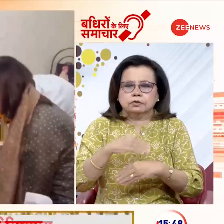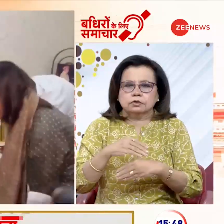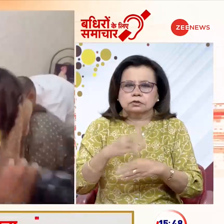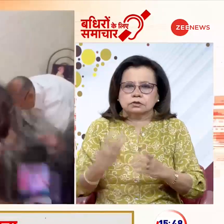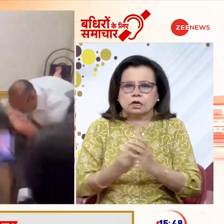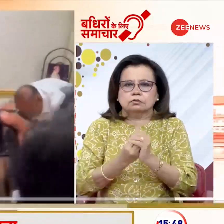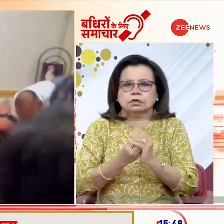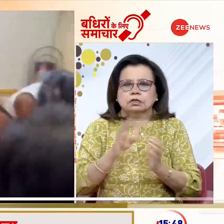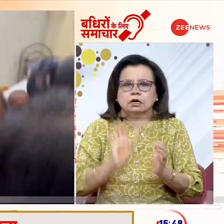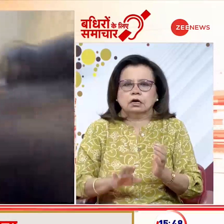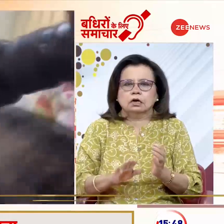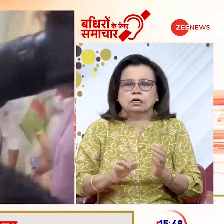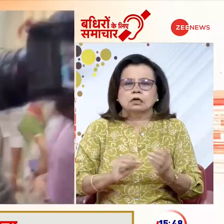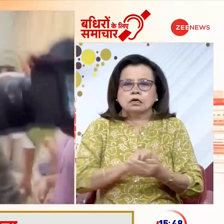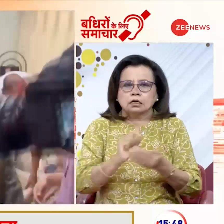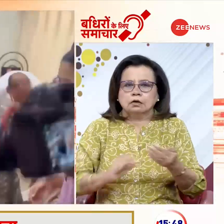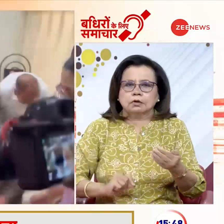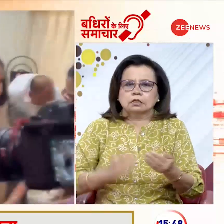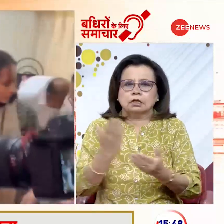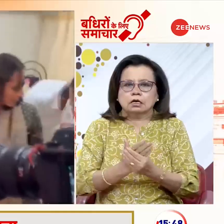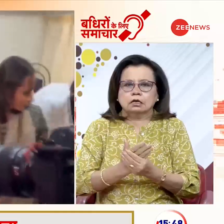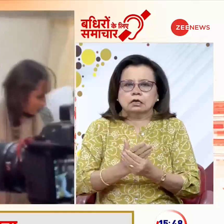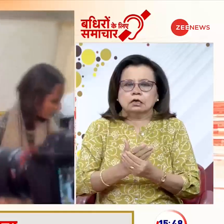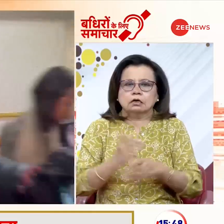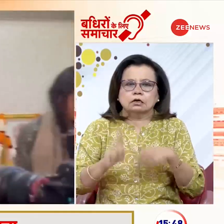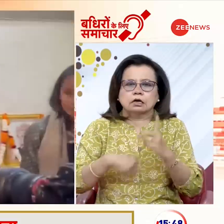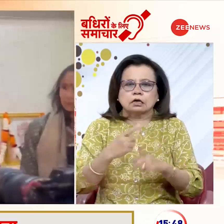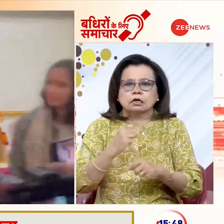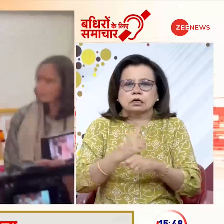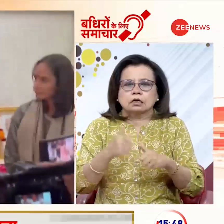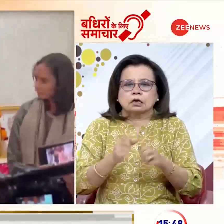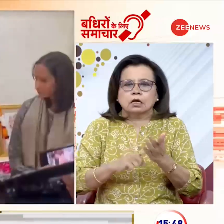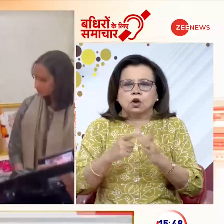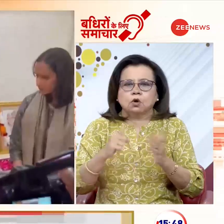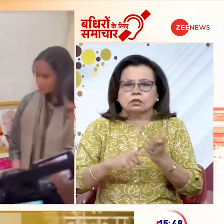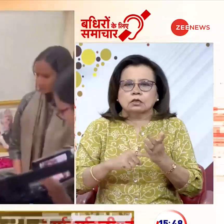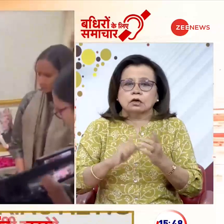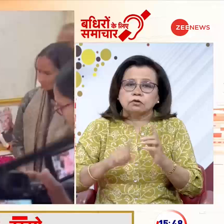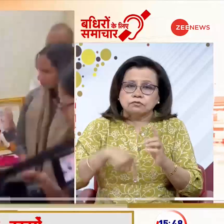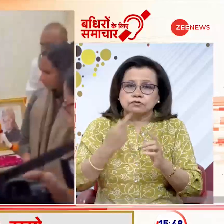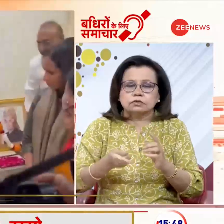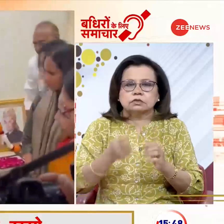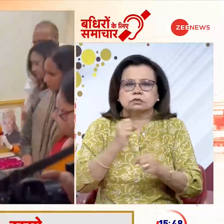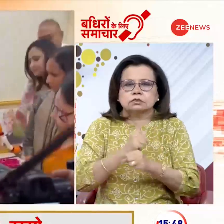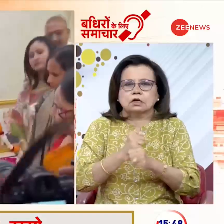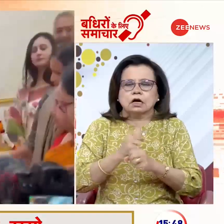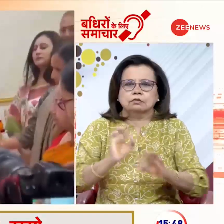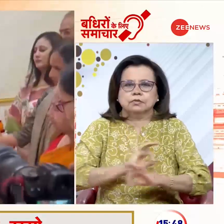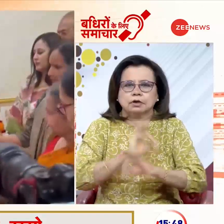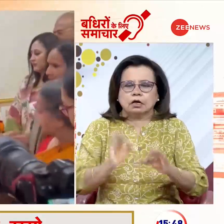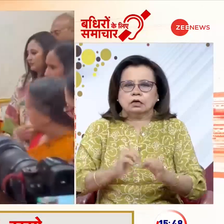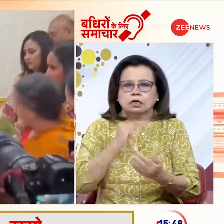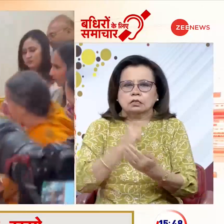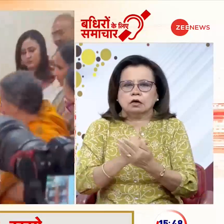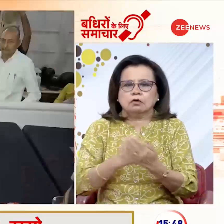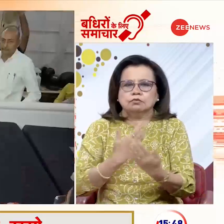भी मौजूद रहा। नामांकन दाखिल करने के बाद गहलोत ने फिर से सरकार बनाने का दावा